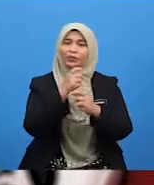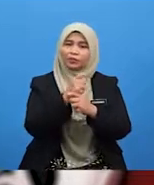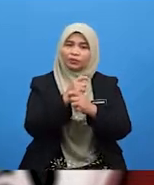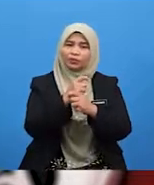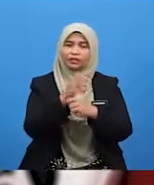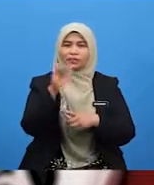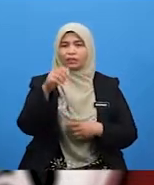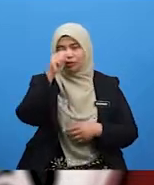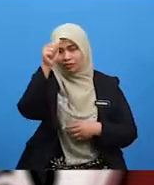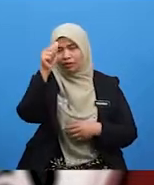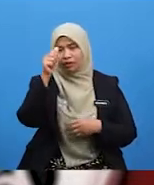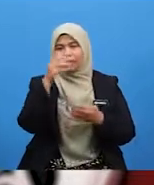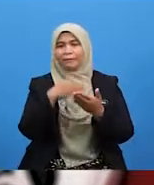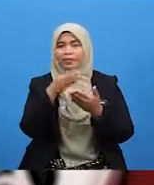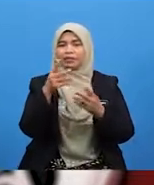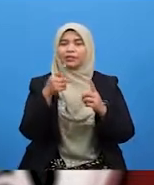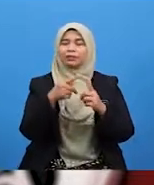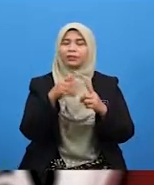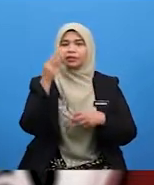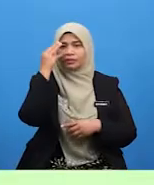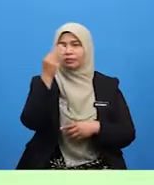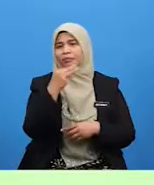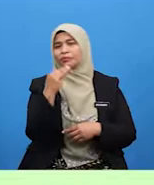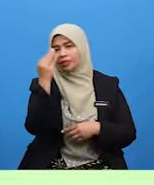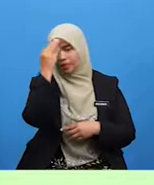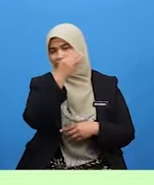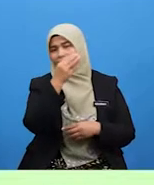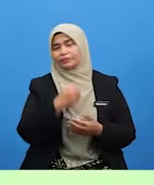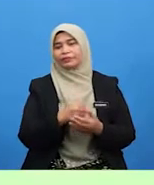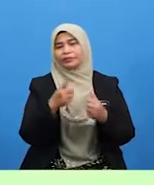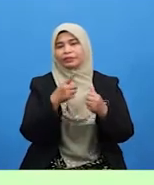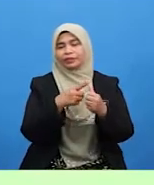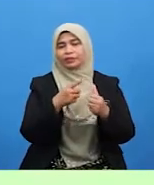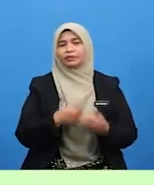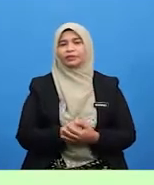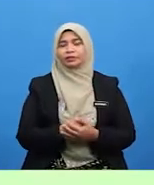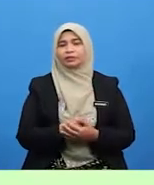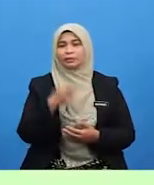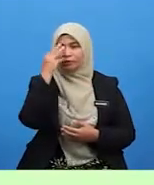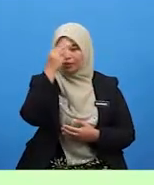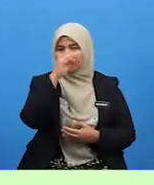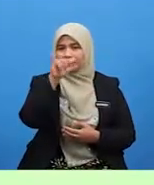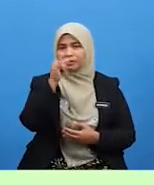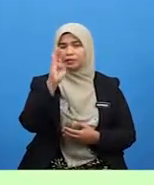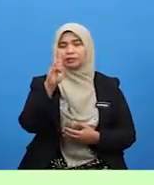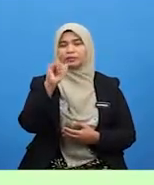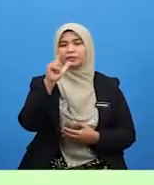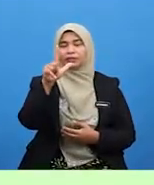yang Allah berikan kepada malaikat. Pertama, malaikat